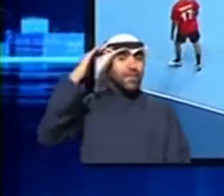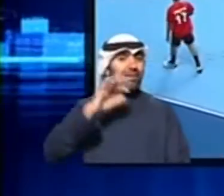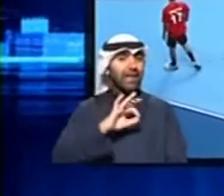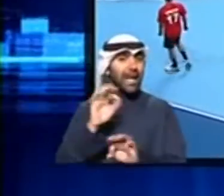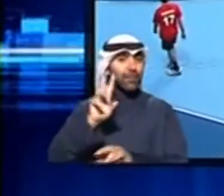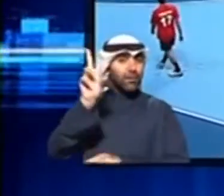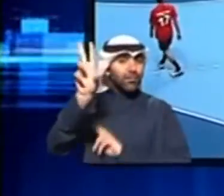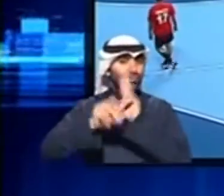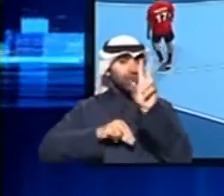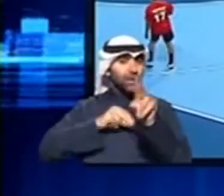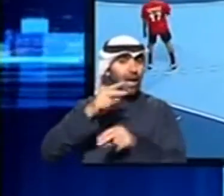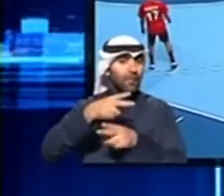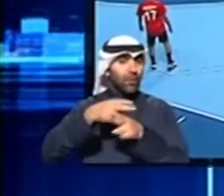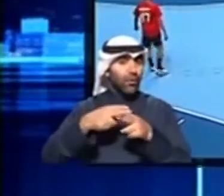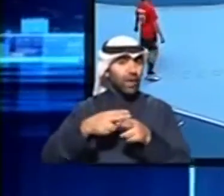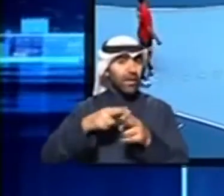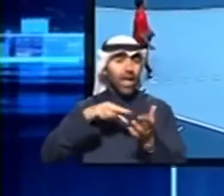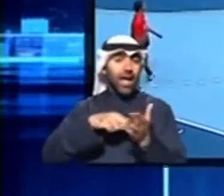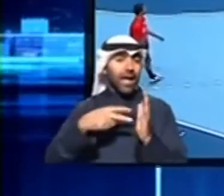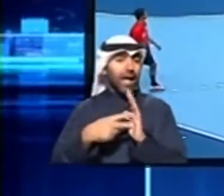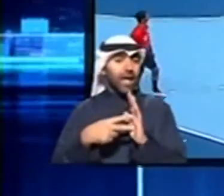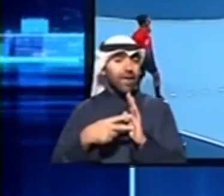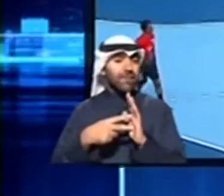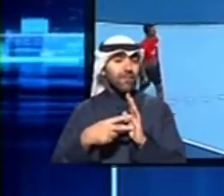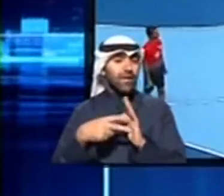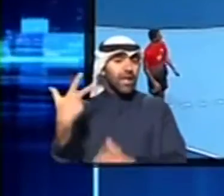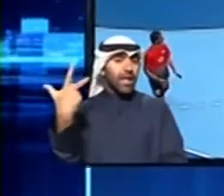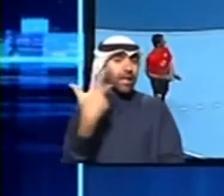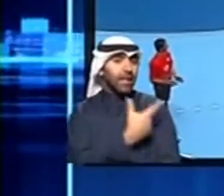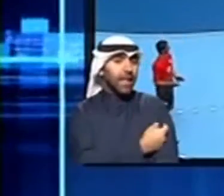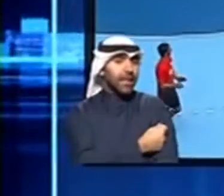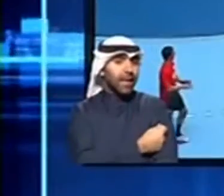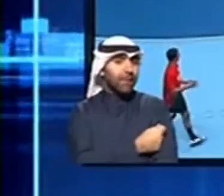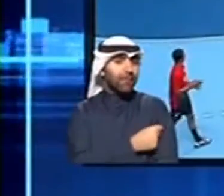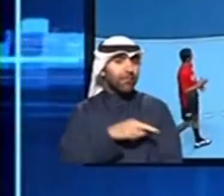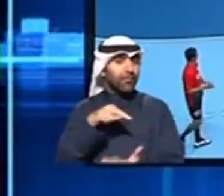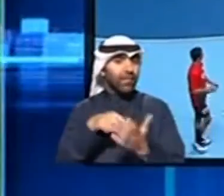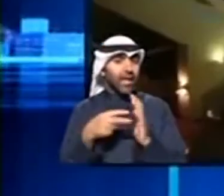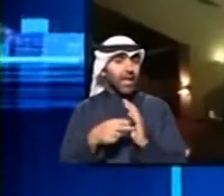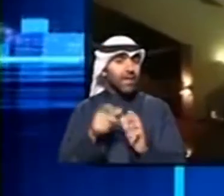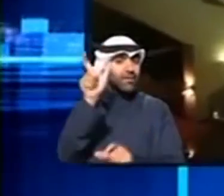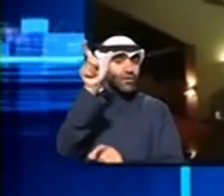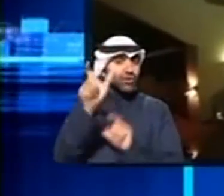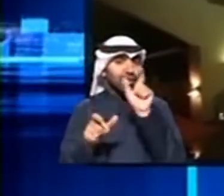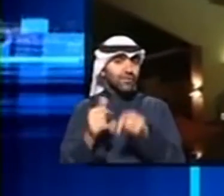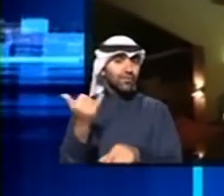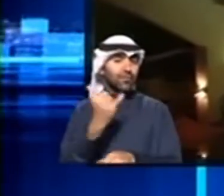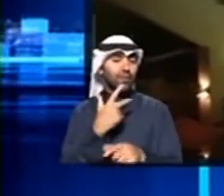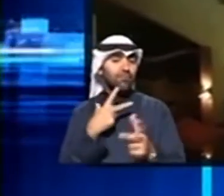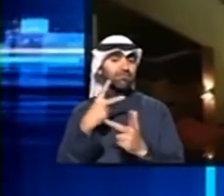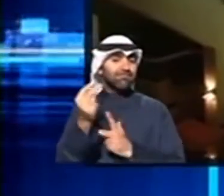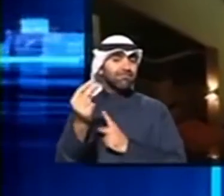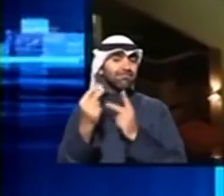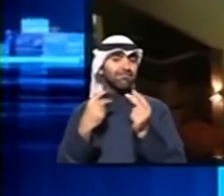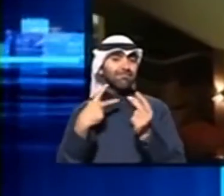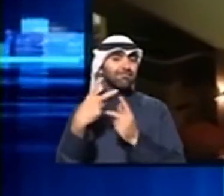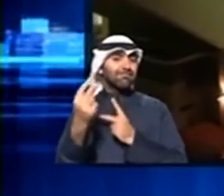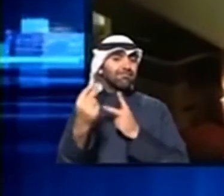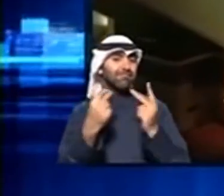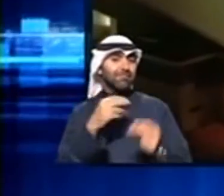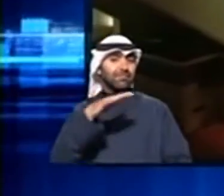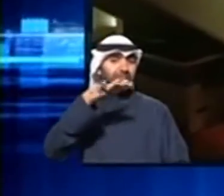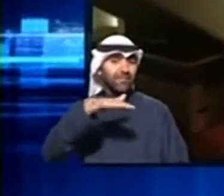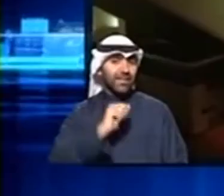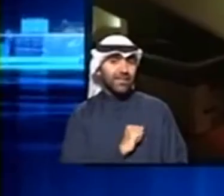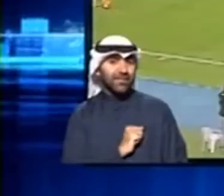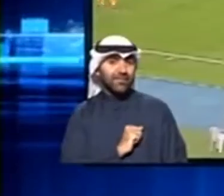تطعيم الرياضيين وكذلك مدى السماح لألعاب أخرى والسماح لشريحة أكبر من المشاركة. الشريحة المبدئية المشاركة في هذا